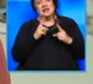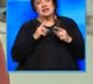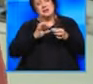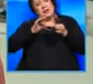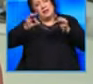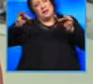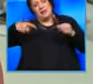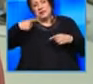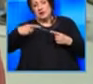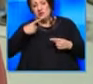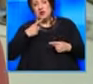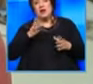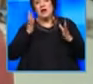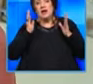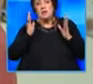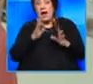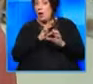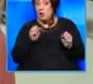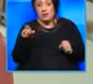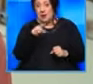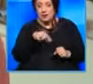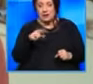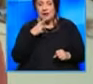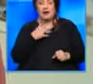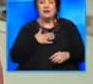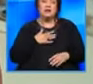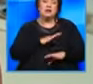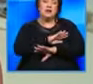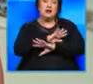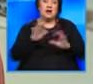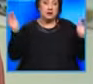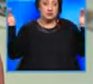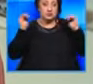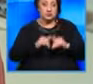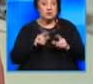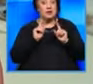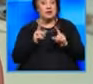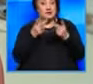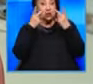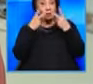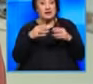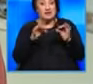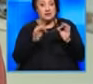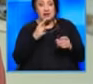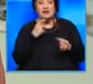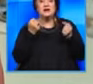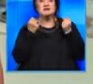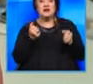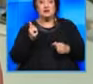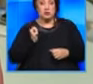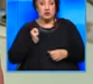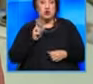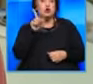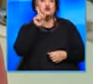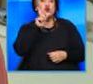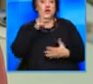съм в парламента, сме гола вода, две думи казано. Трябва да се обърне внимание на здравеопазването, защото човешкият живот няма цена. Ето аз